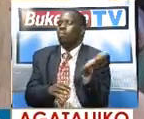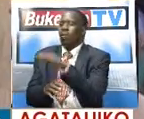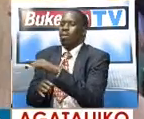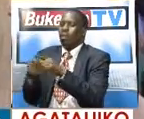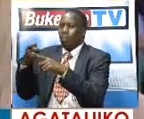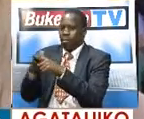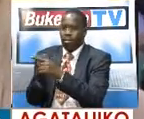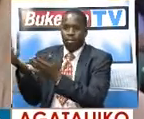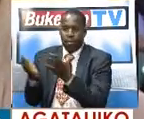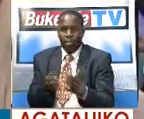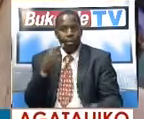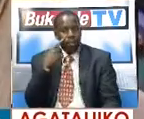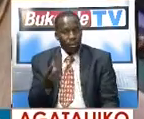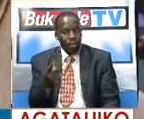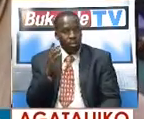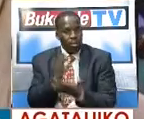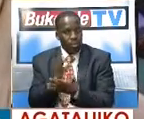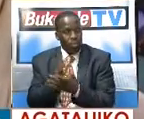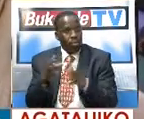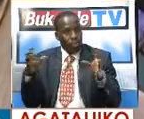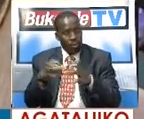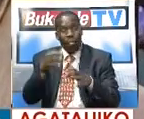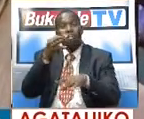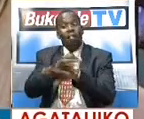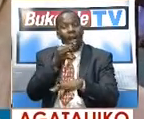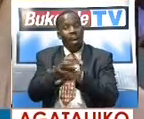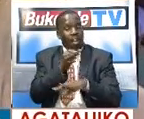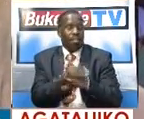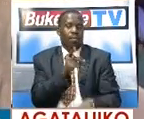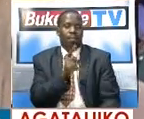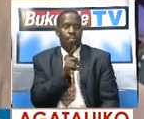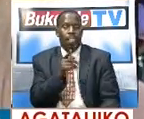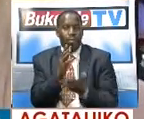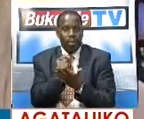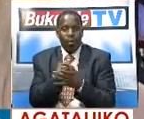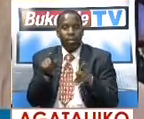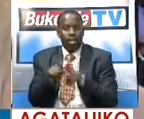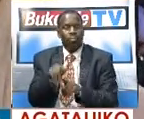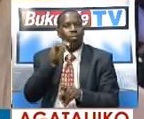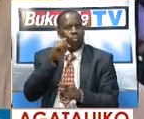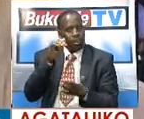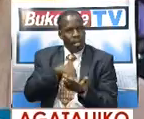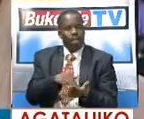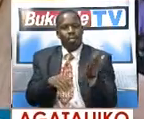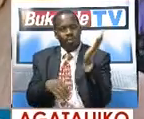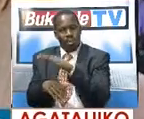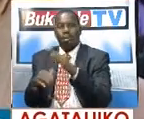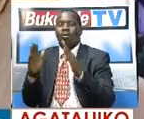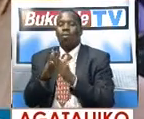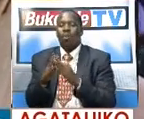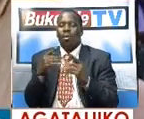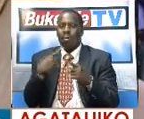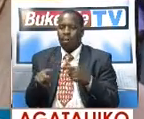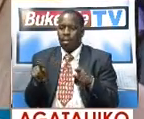ki. Bategeddwa okuba nga baali bafere nga balina ekigendererwa ne nkyakeera ddeyo ewaabwe era babe